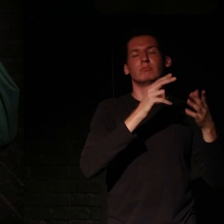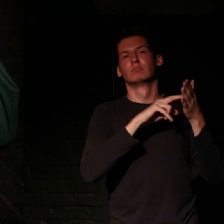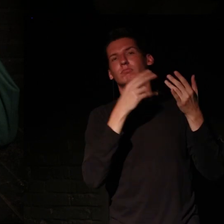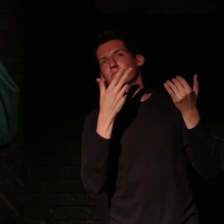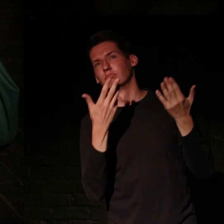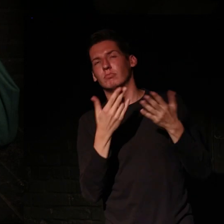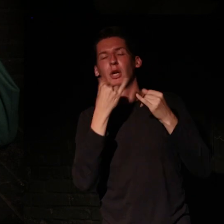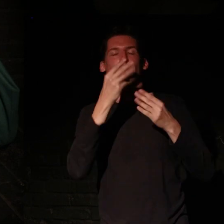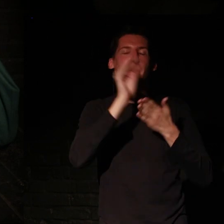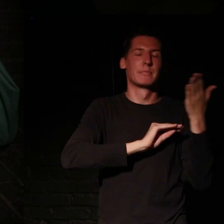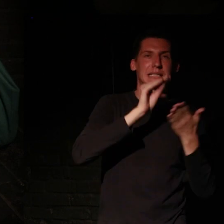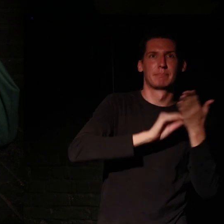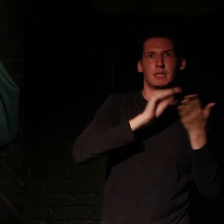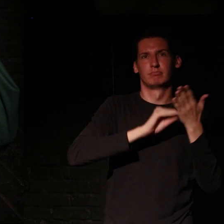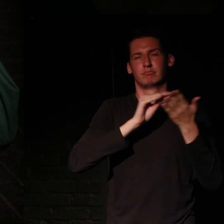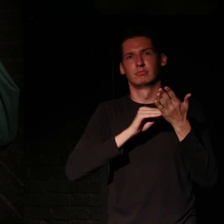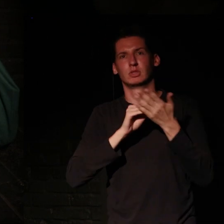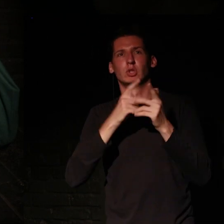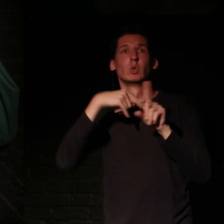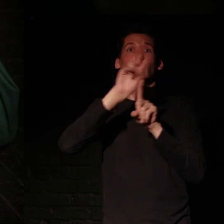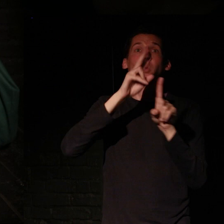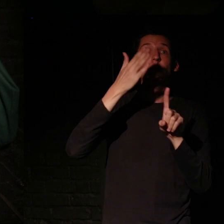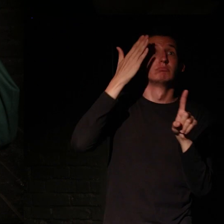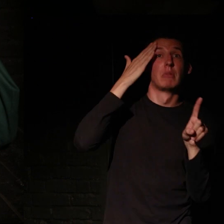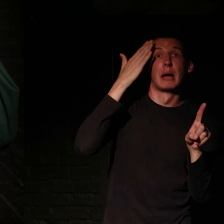jakichś pism znanych